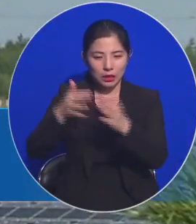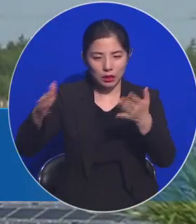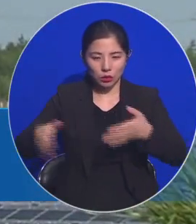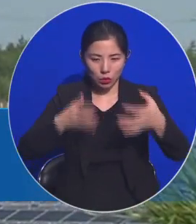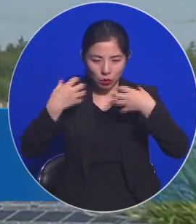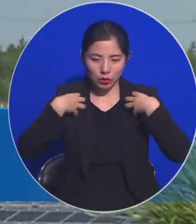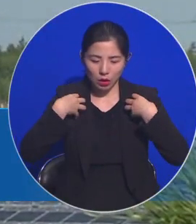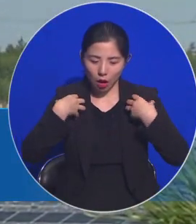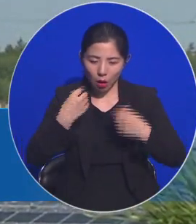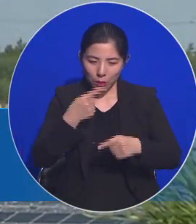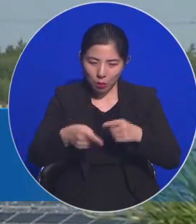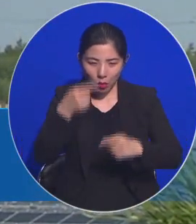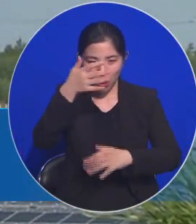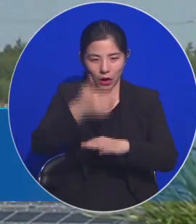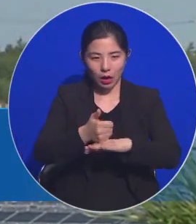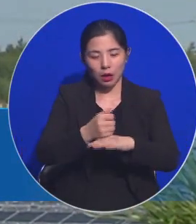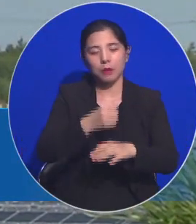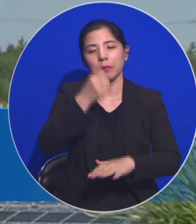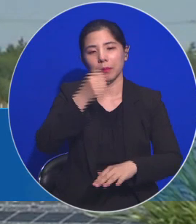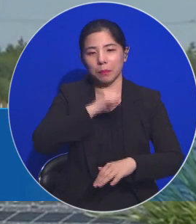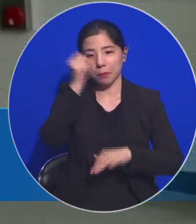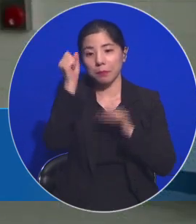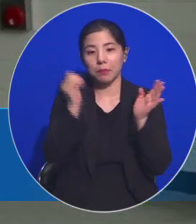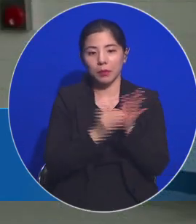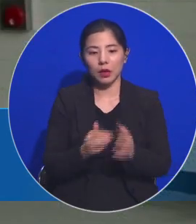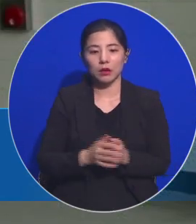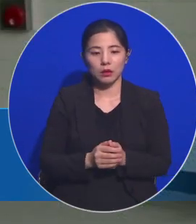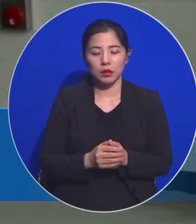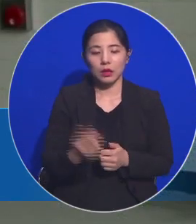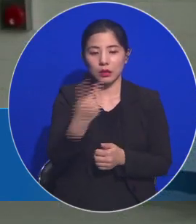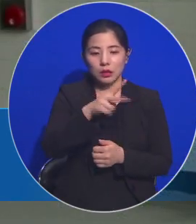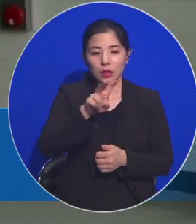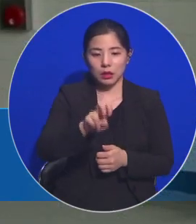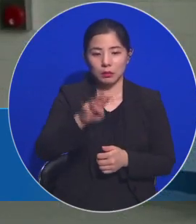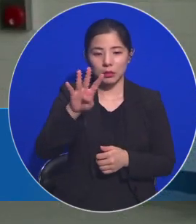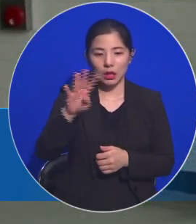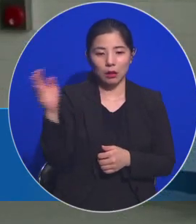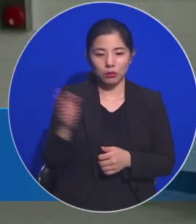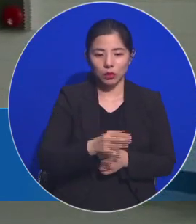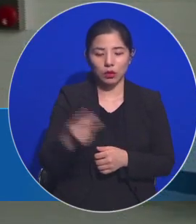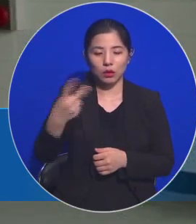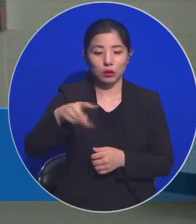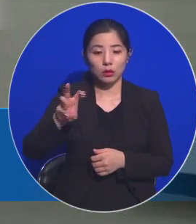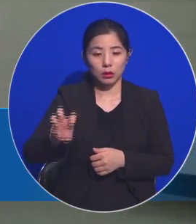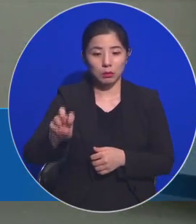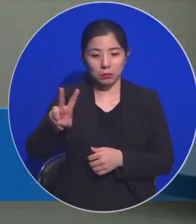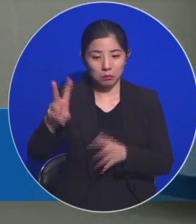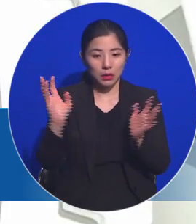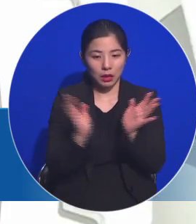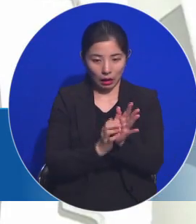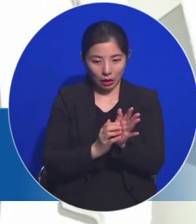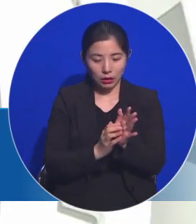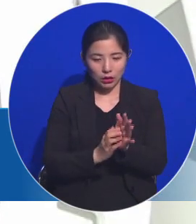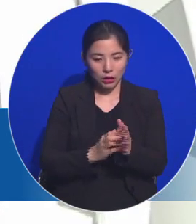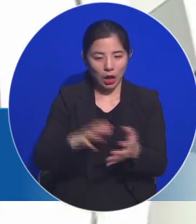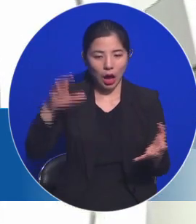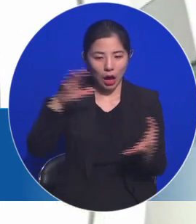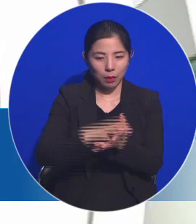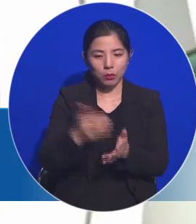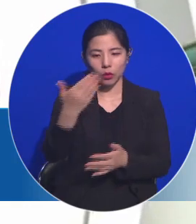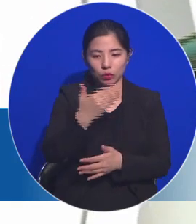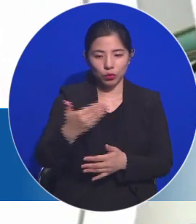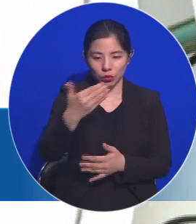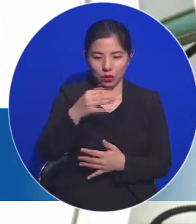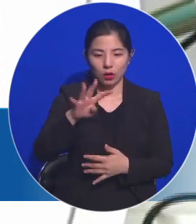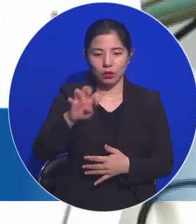평가해 선정한 것으로 전해졌습니다 이로써 2024년 부터 2032년 까지 총 9040